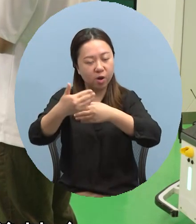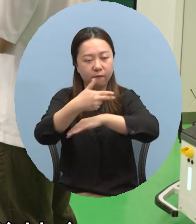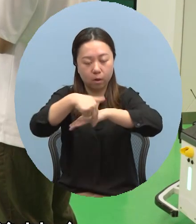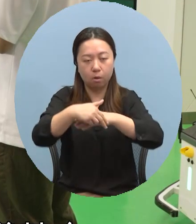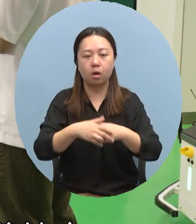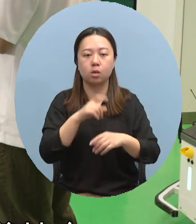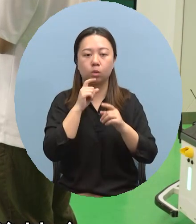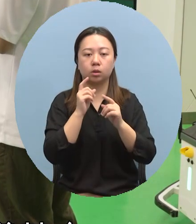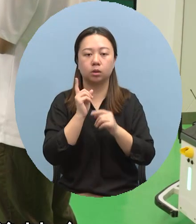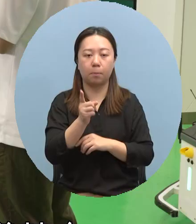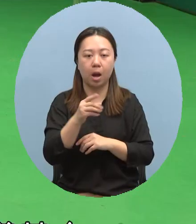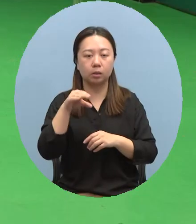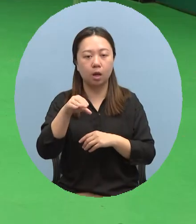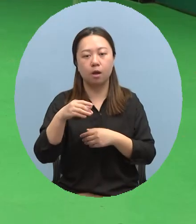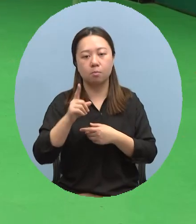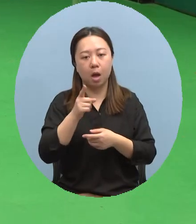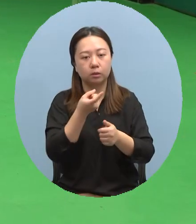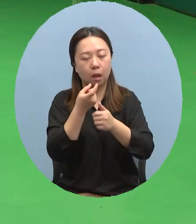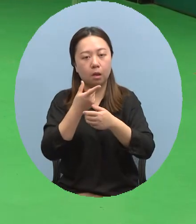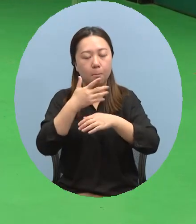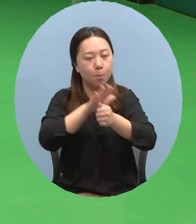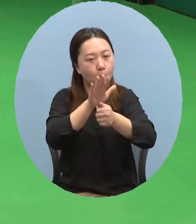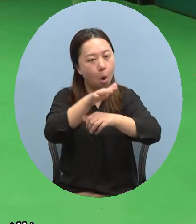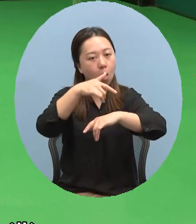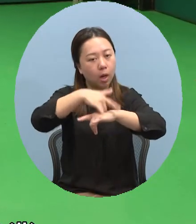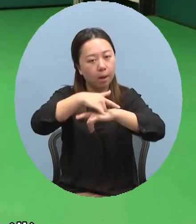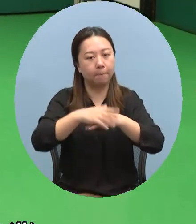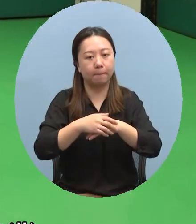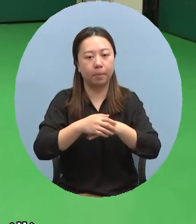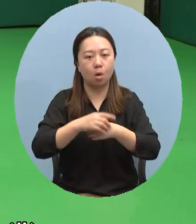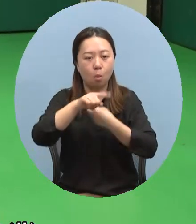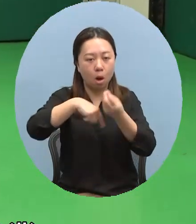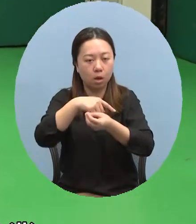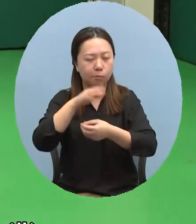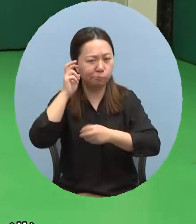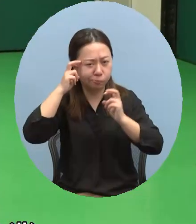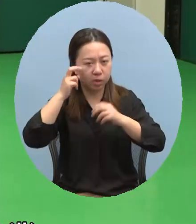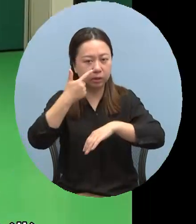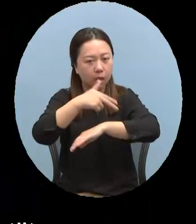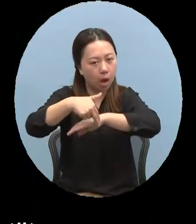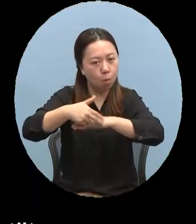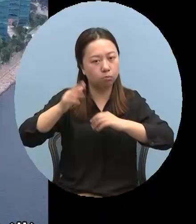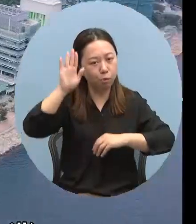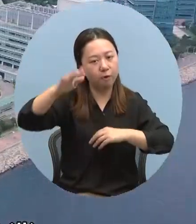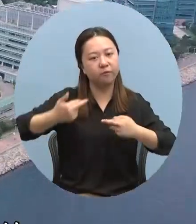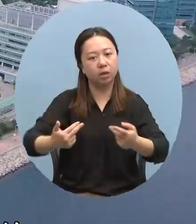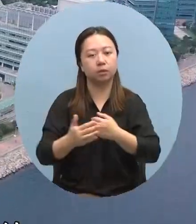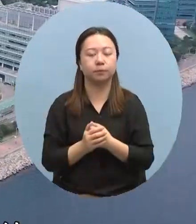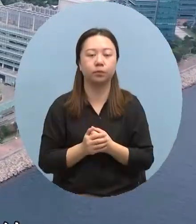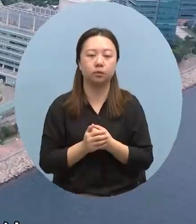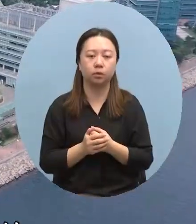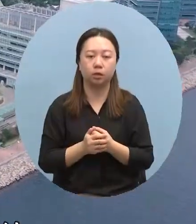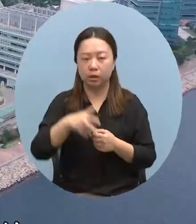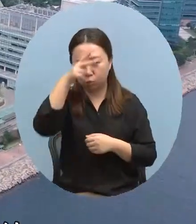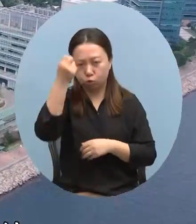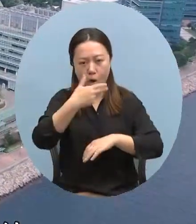創科產業引導基金，加強引導市場資金投資策略性新興同未來產業。政府正